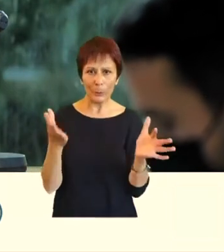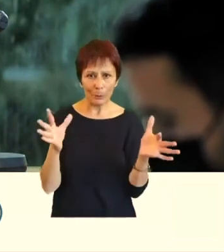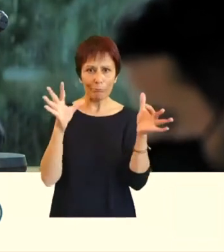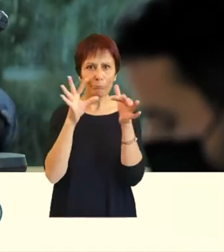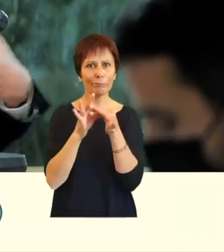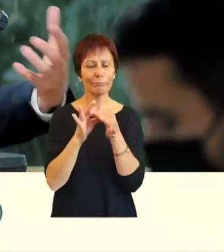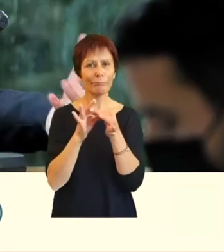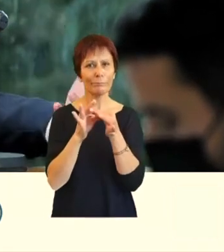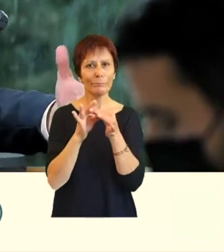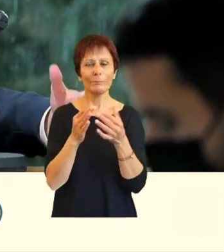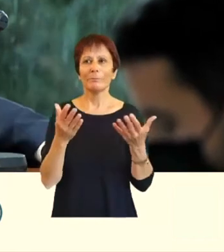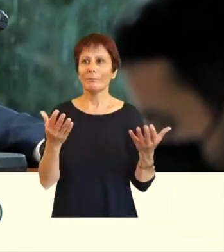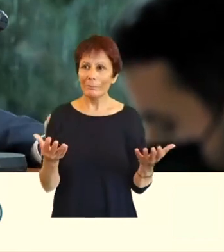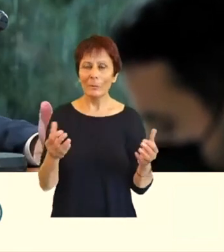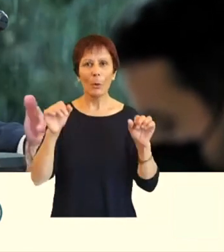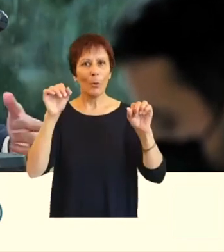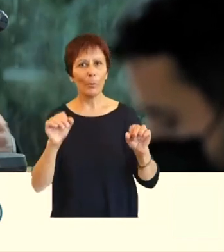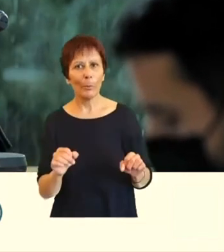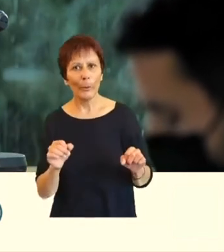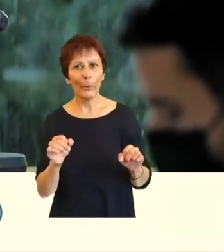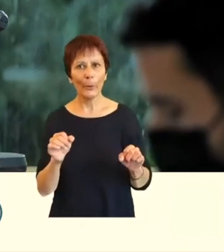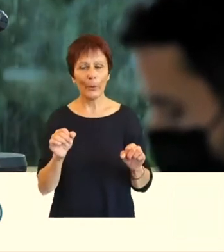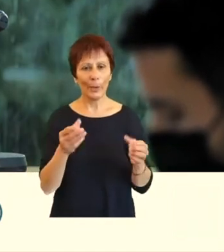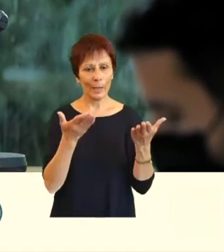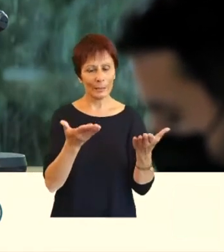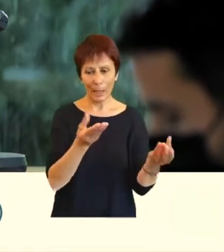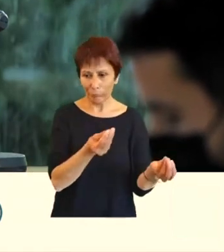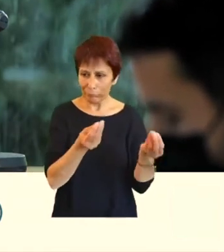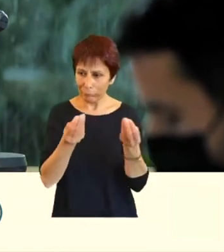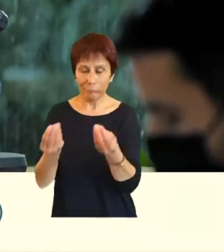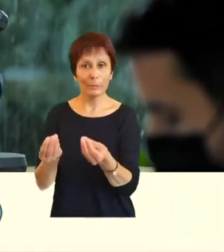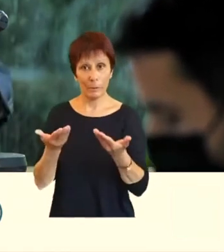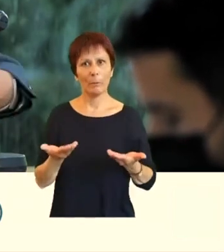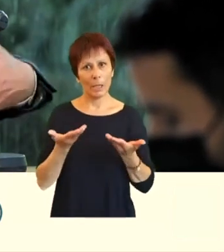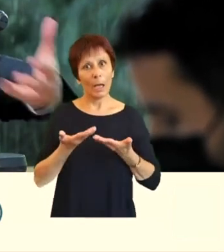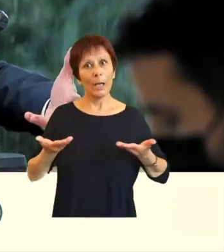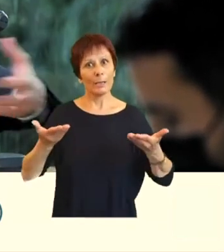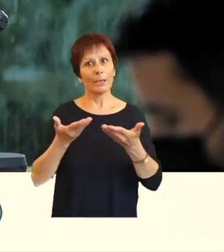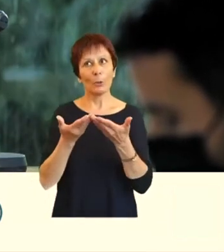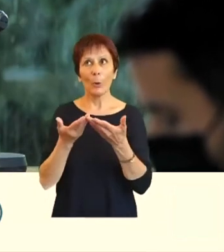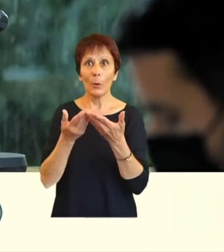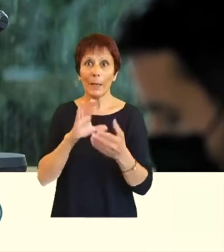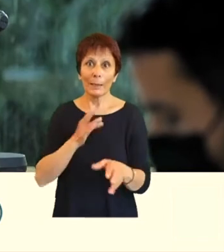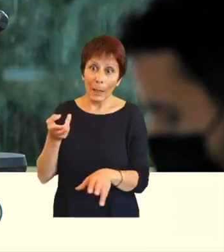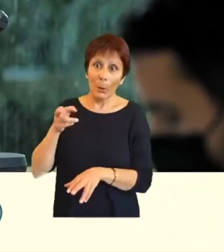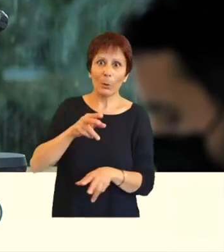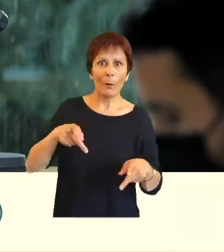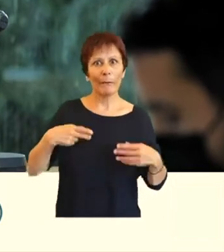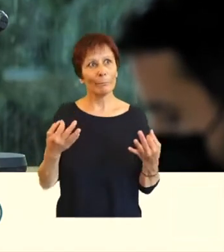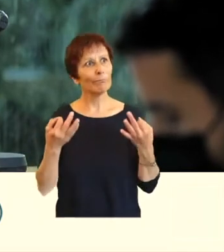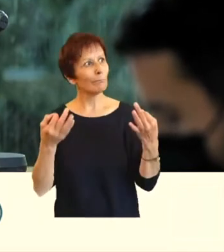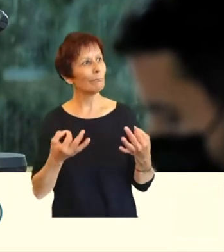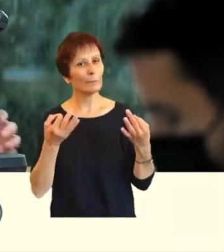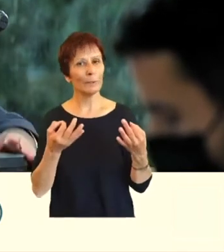retrouvent et que nous puissions faire bénéficier, en plus dans le contexte de reprise à la vie que nous connaissons,